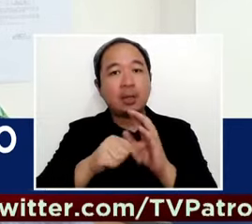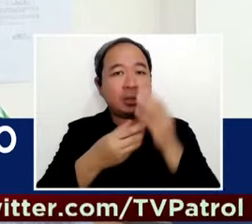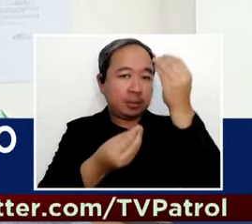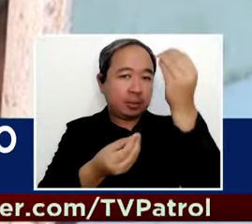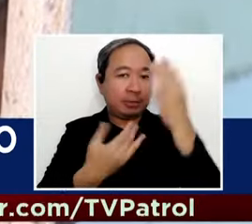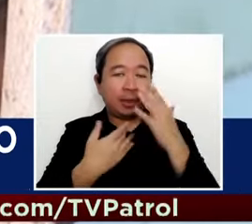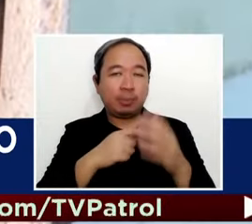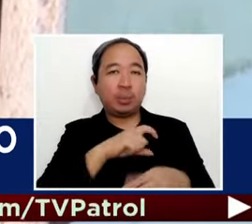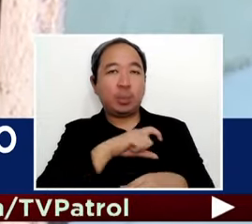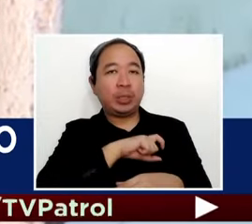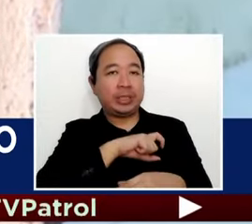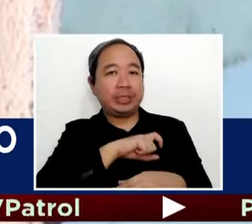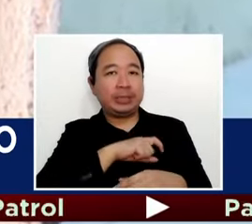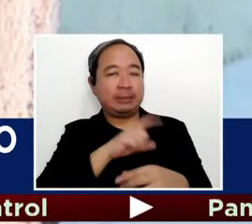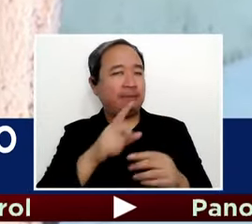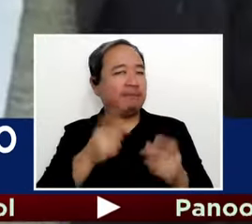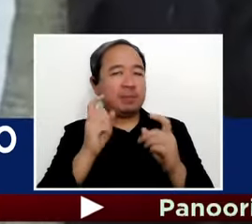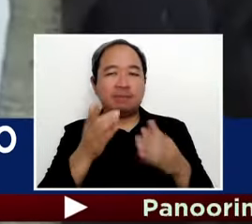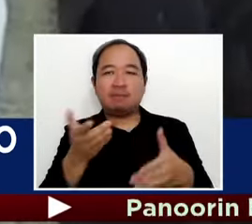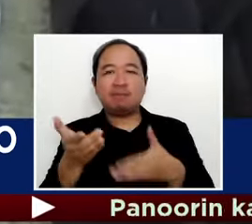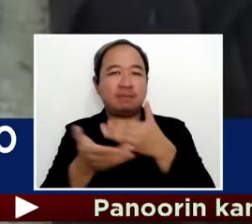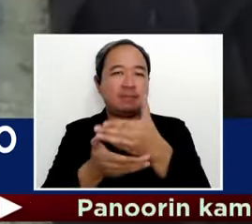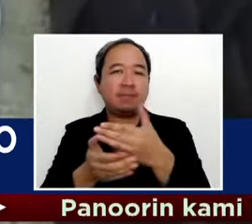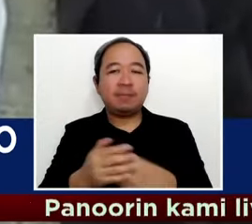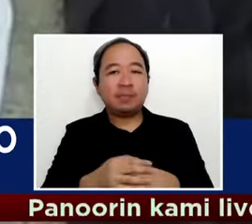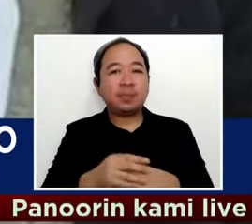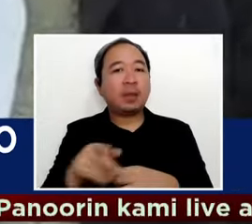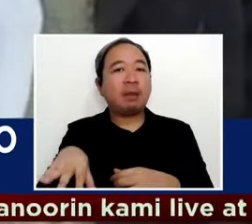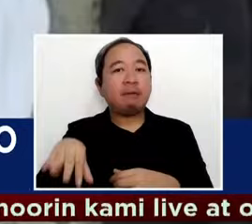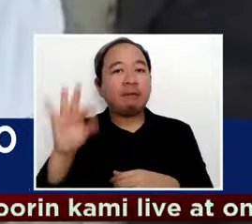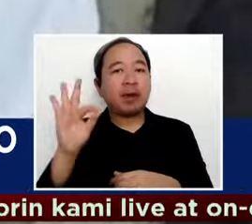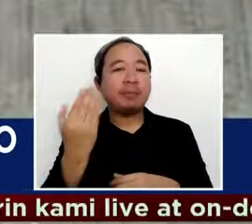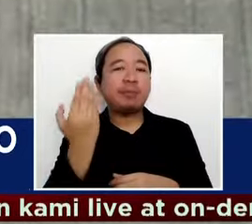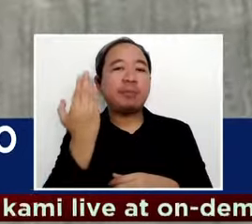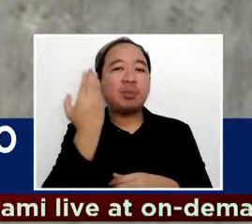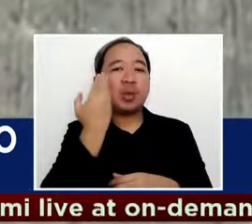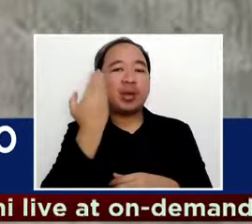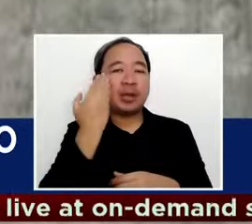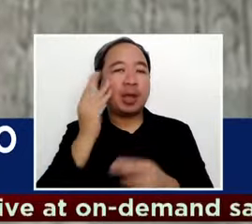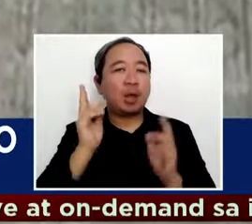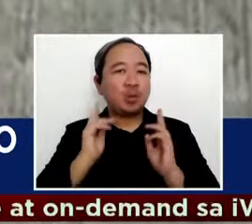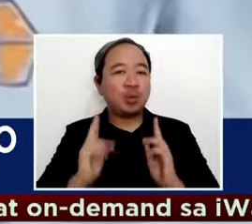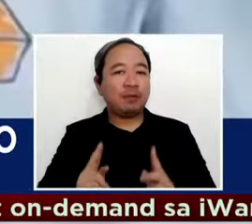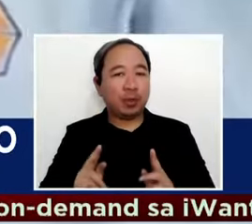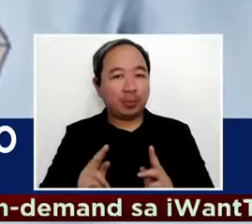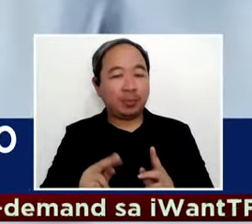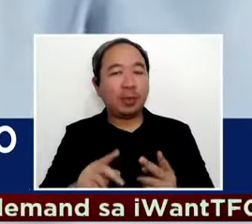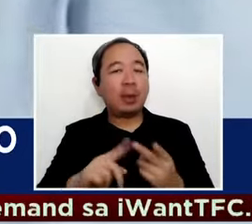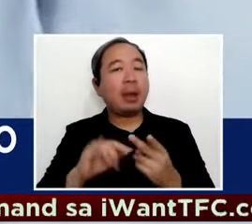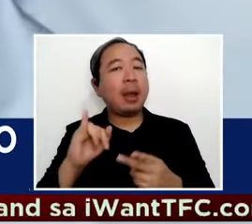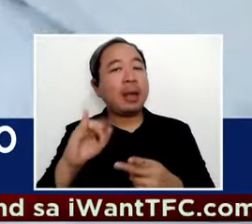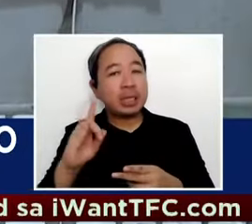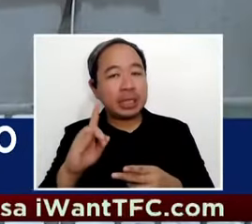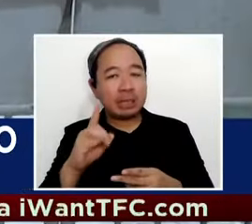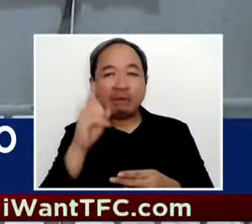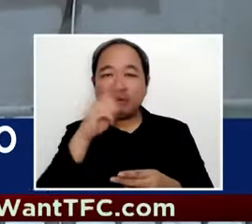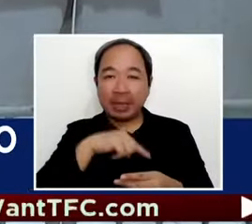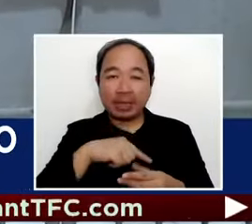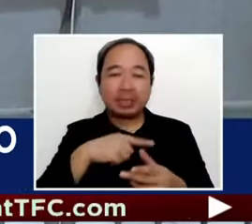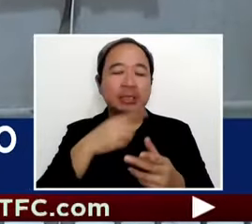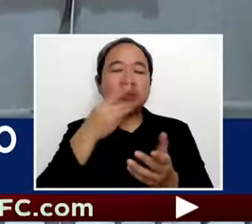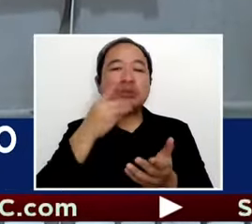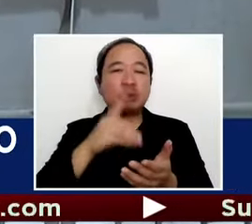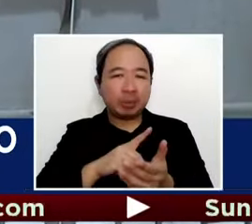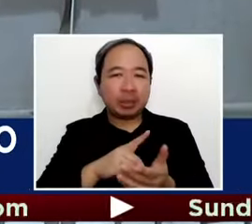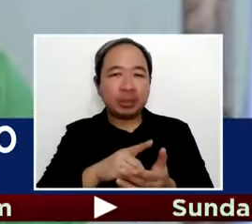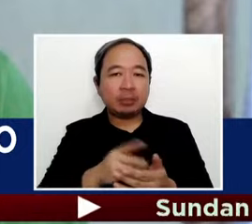namin agad. Nakuha mula sa mga sospek ang mga peking uniforme ng Meralco, mga ID at iba pang dokumento. Aminado